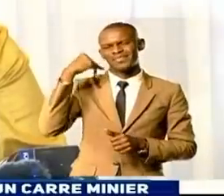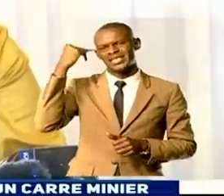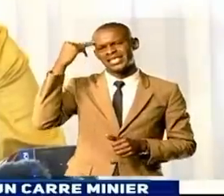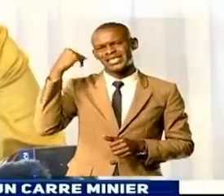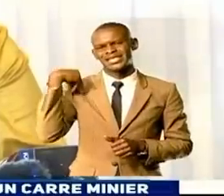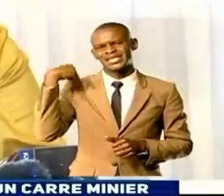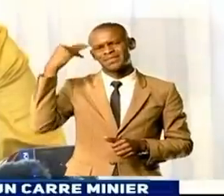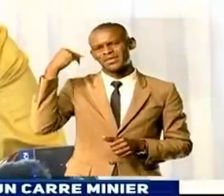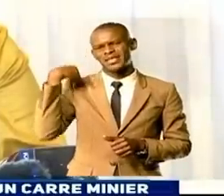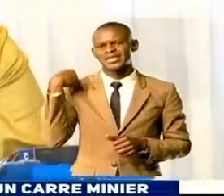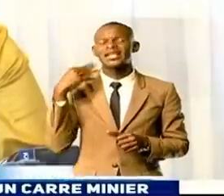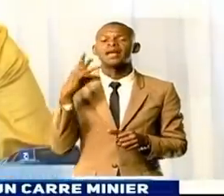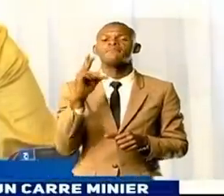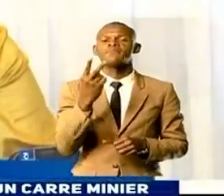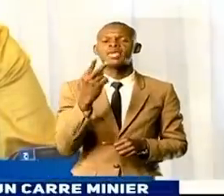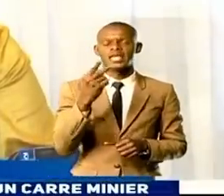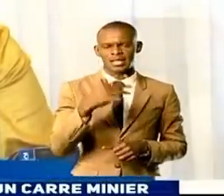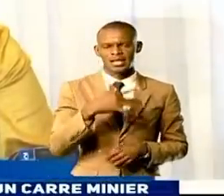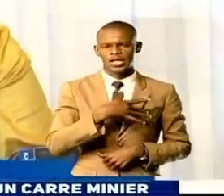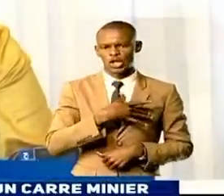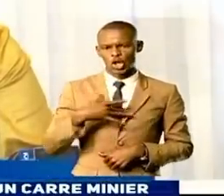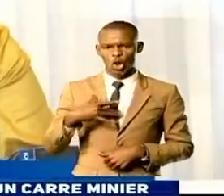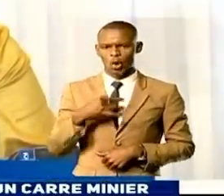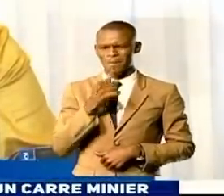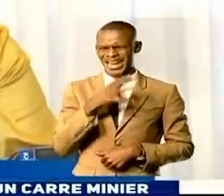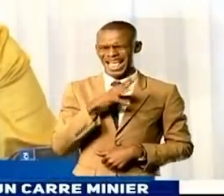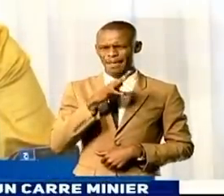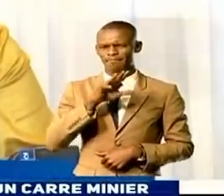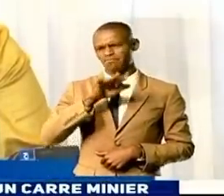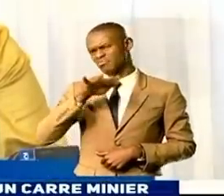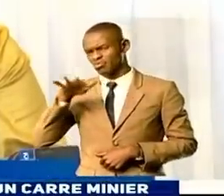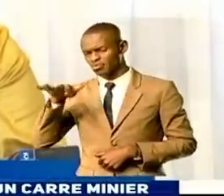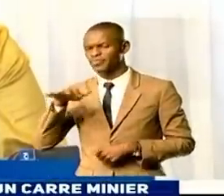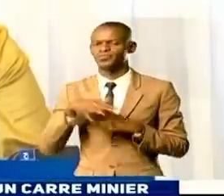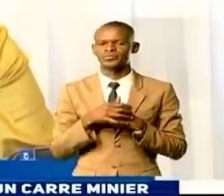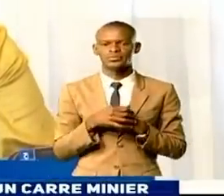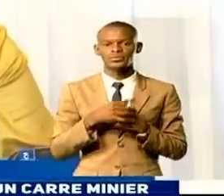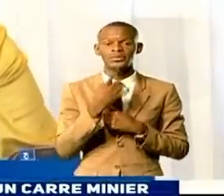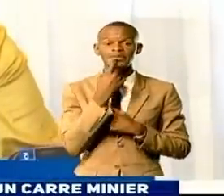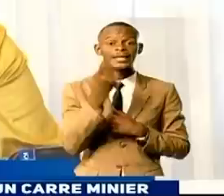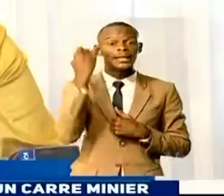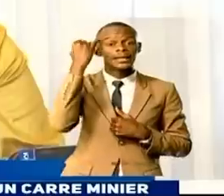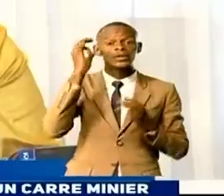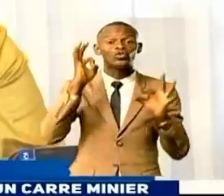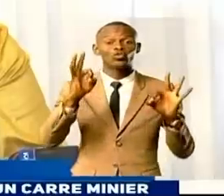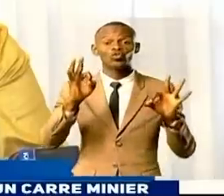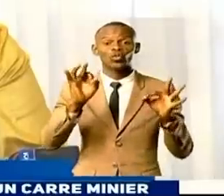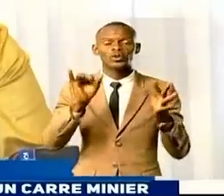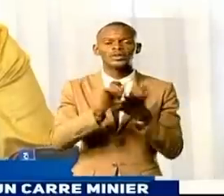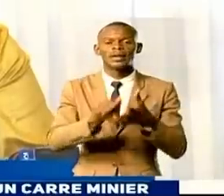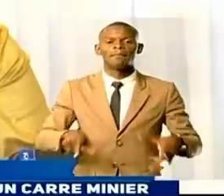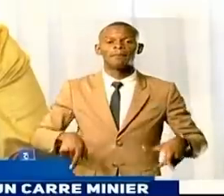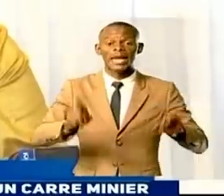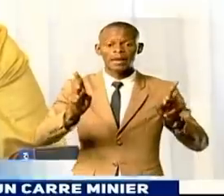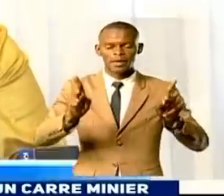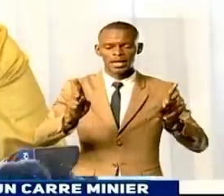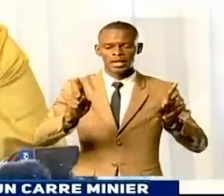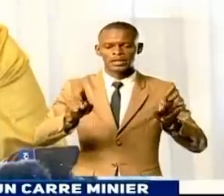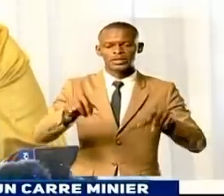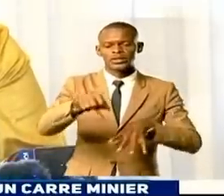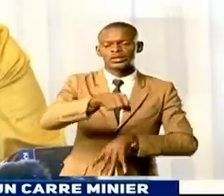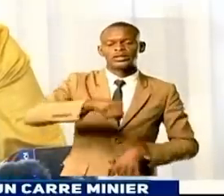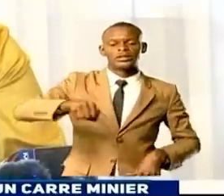progressive des recommandations de ces assises fait augurer un bel avenir pour le secteur minier de notre pays, même si je